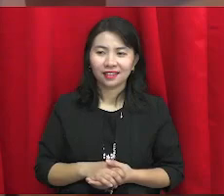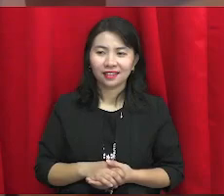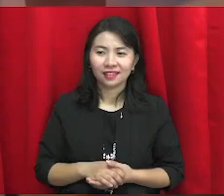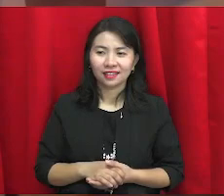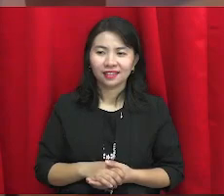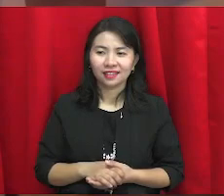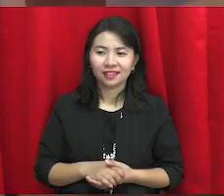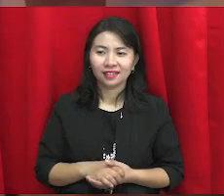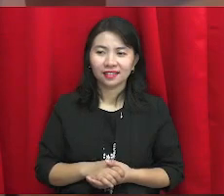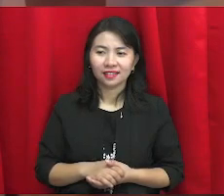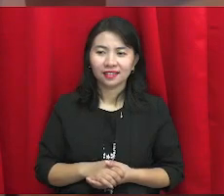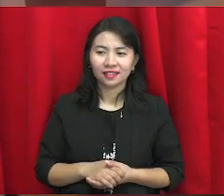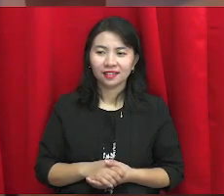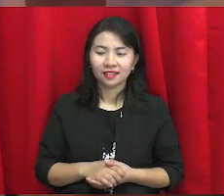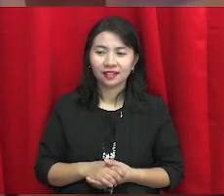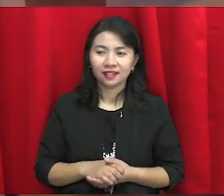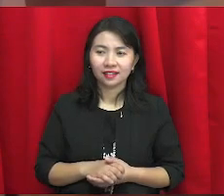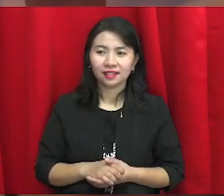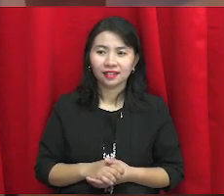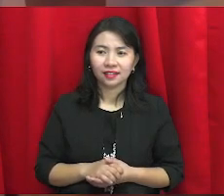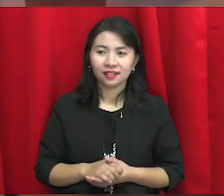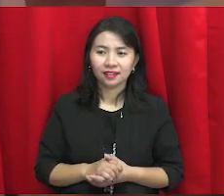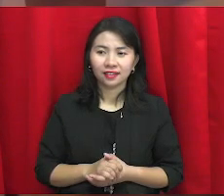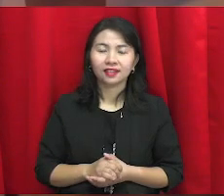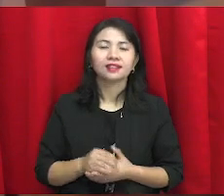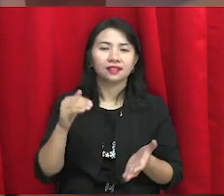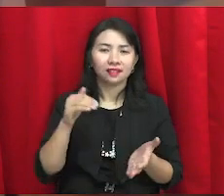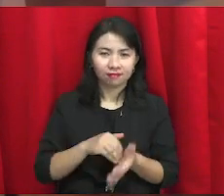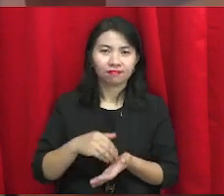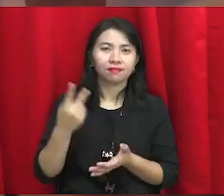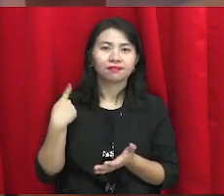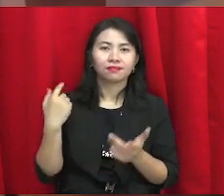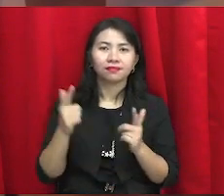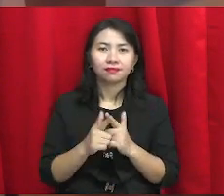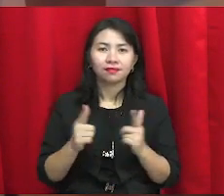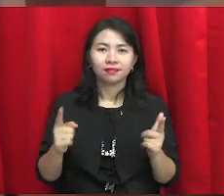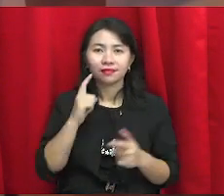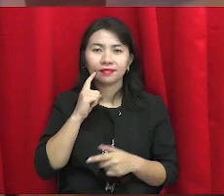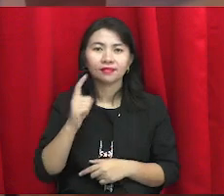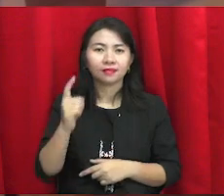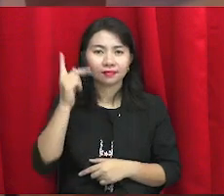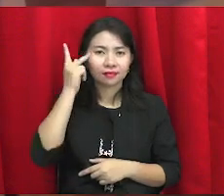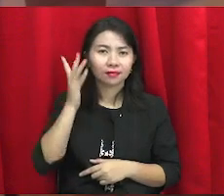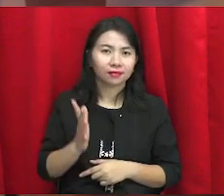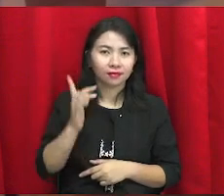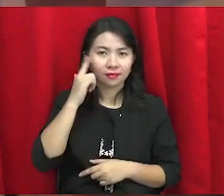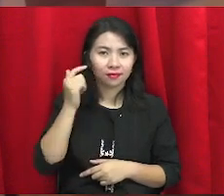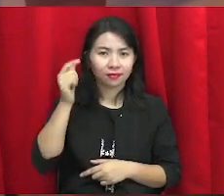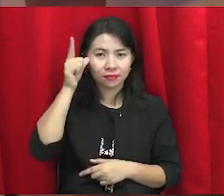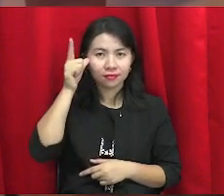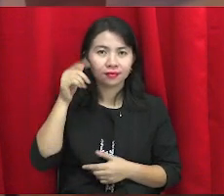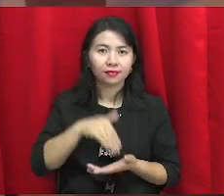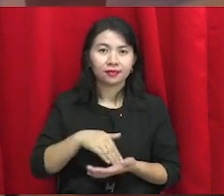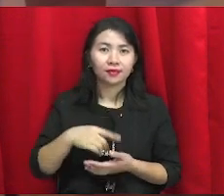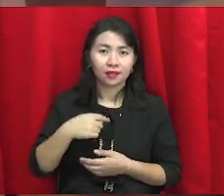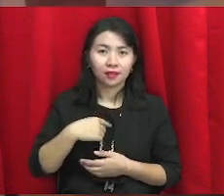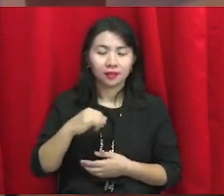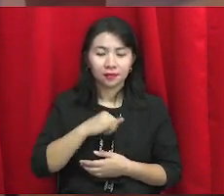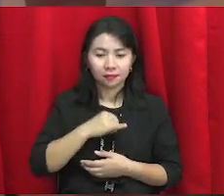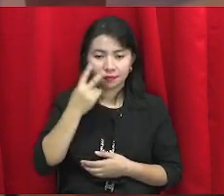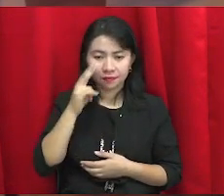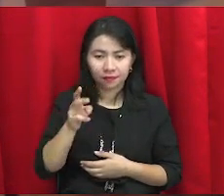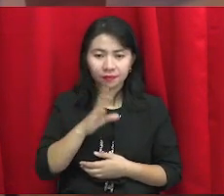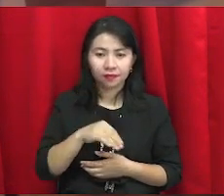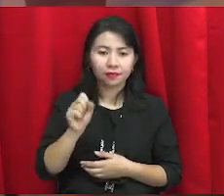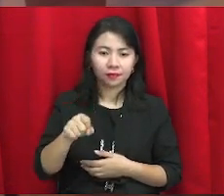Yan. Pero alam nyo, napakaganda po na sinabi ng ating mahal na pastor. In fact, sabi ko nga eh, meron ako kanina tinitingnan po dito. Kung tinusundan